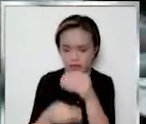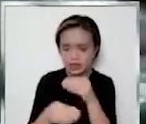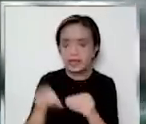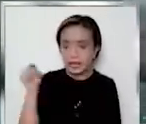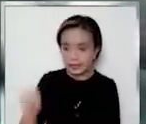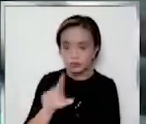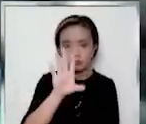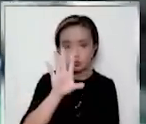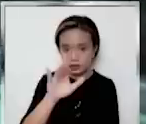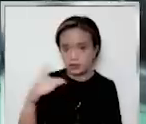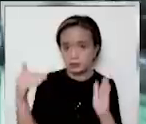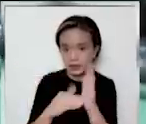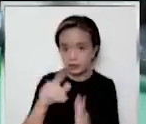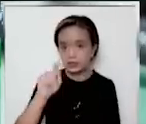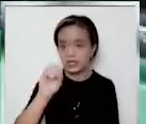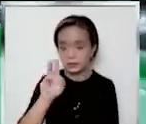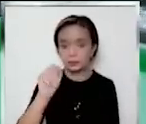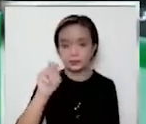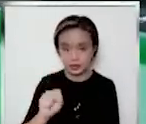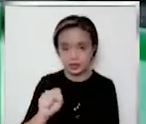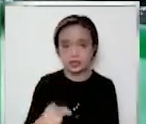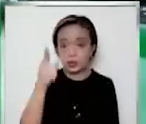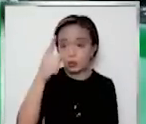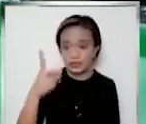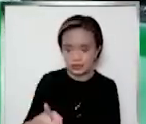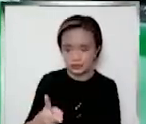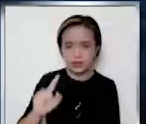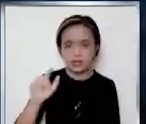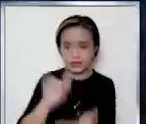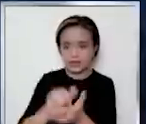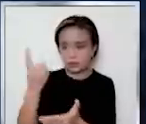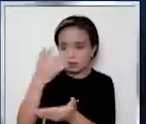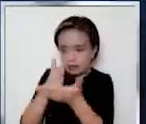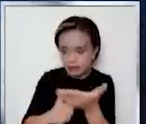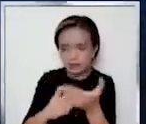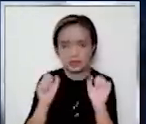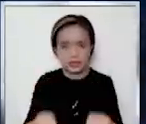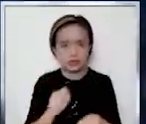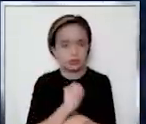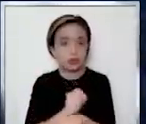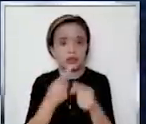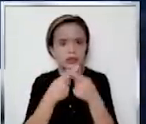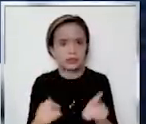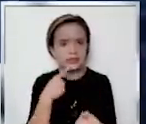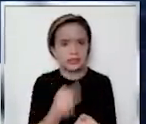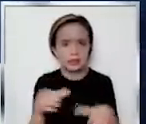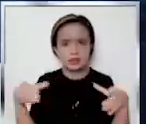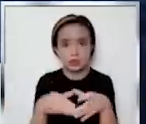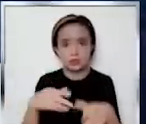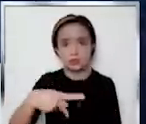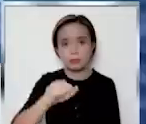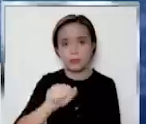tons. Kalahati lamang po ito sa nakitang magiging deficit. Pero gitang grupong pamalakaya, hindi solusyon